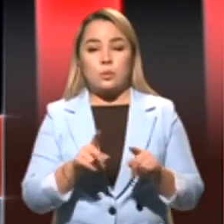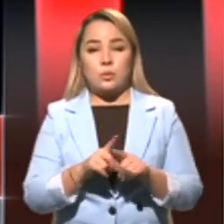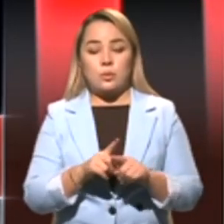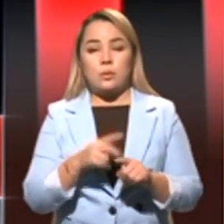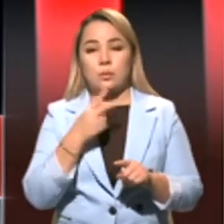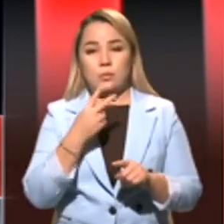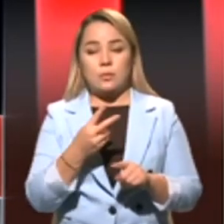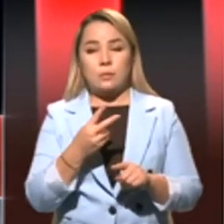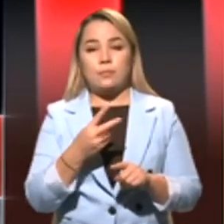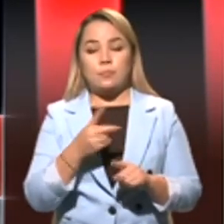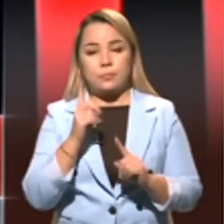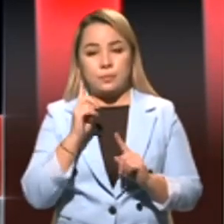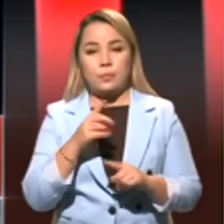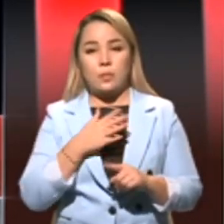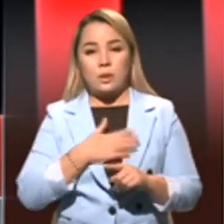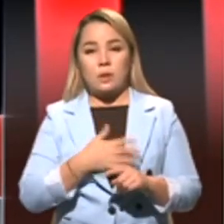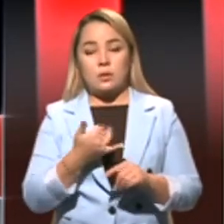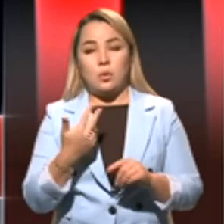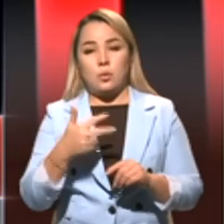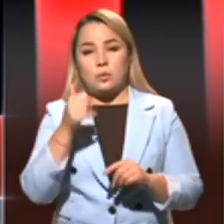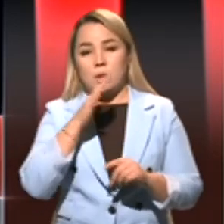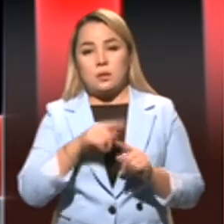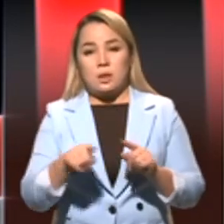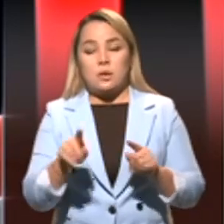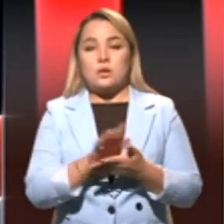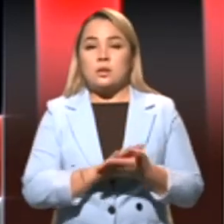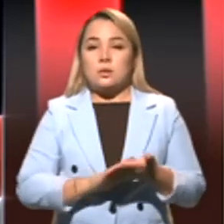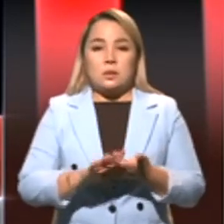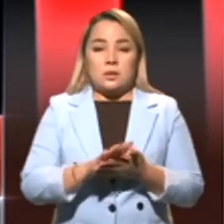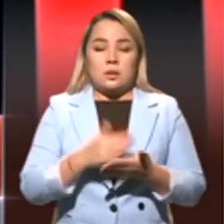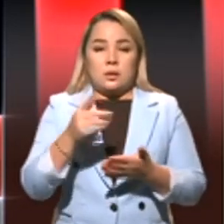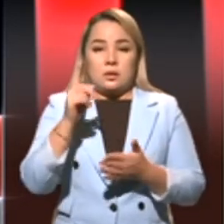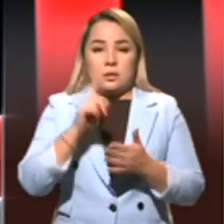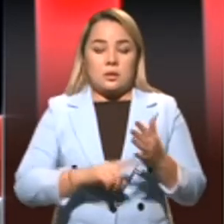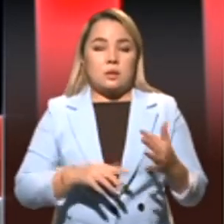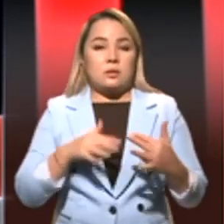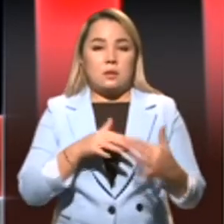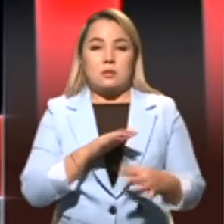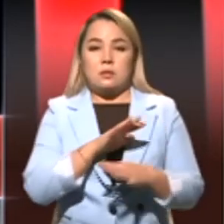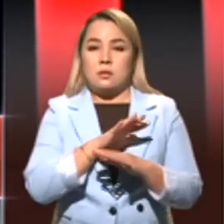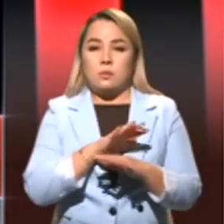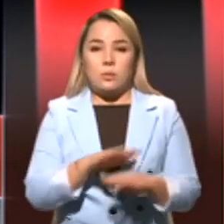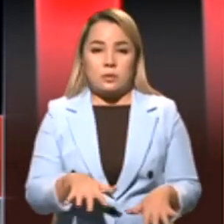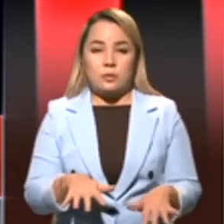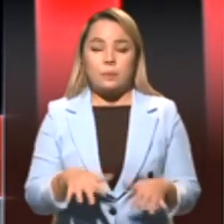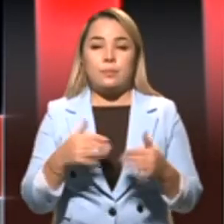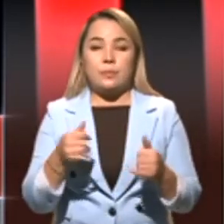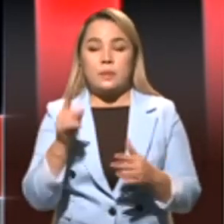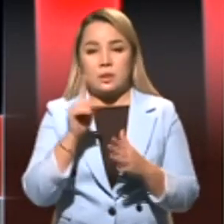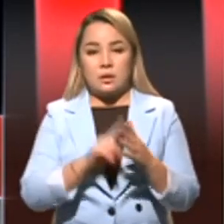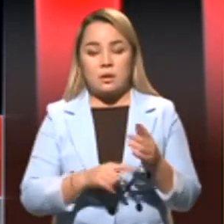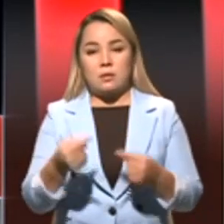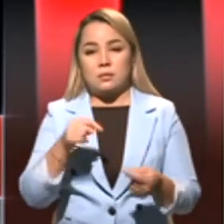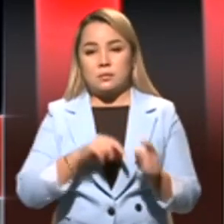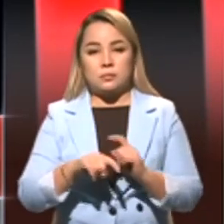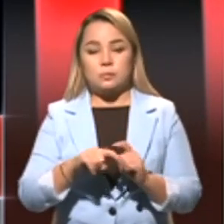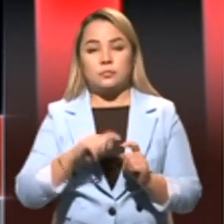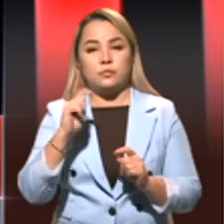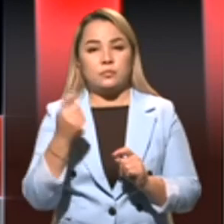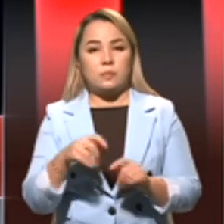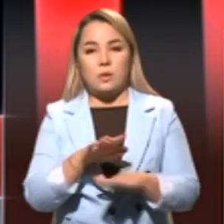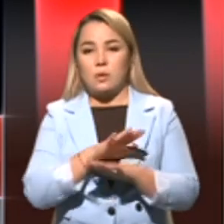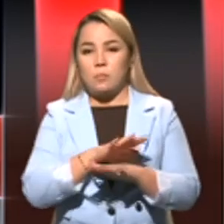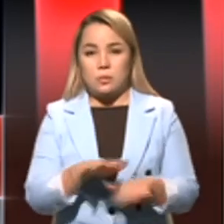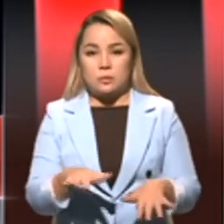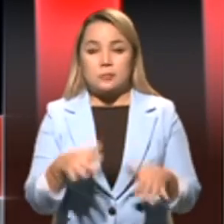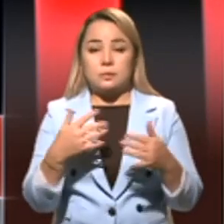деп айтайық, осы 30 жылдан бері ешқандай діни қақтығыс болған жоқ. Діндер арасында қақтығыс.